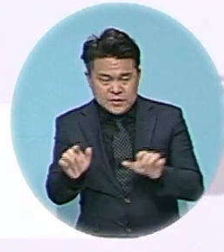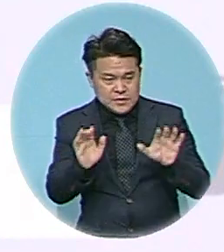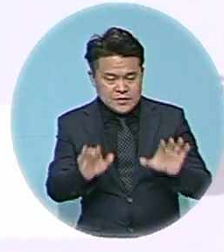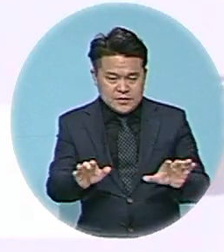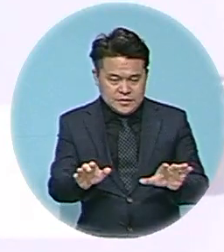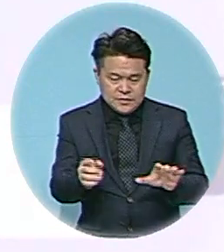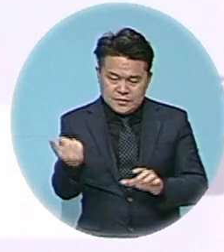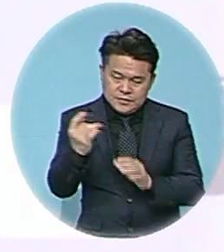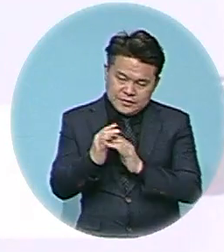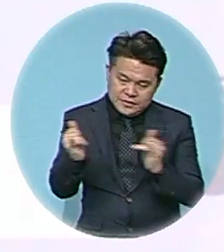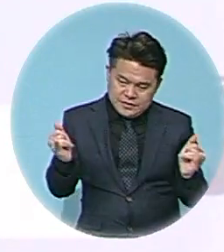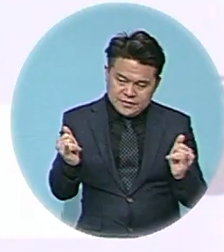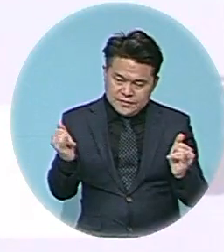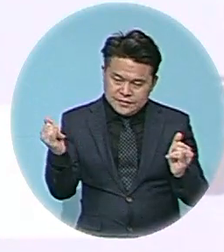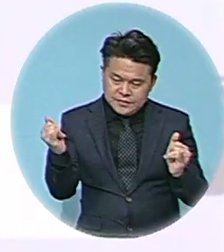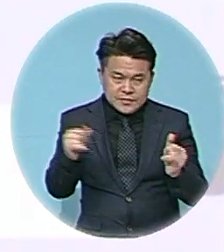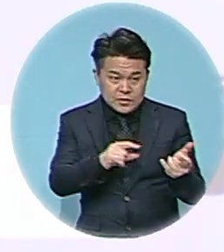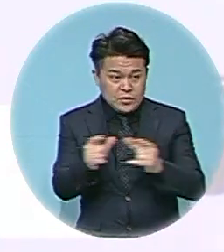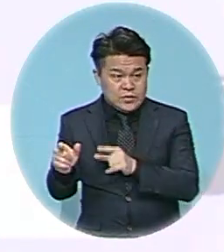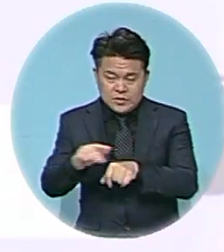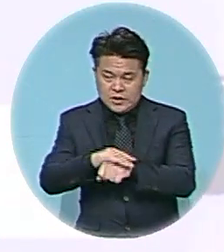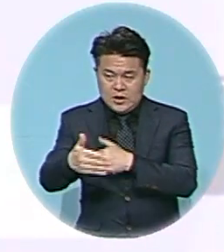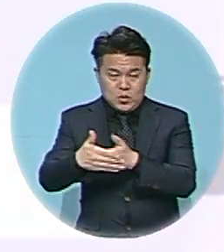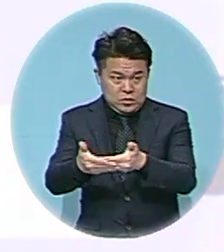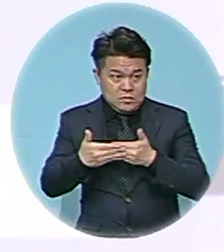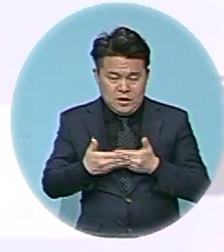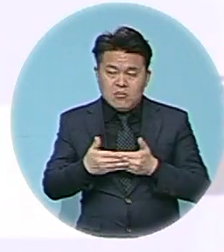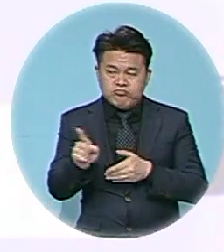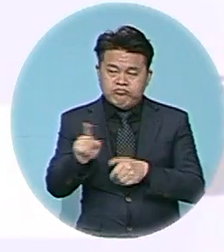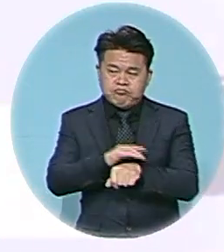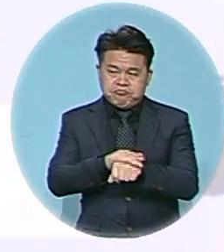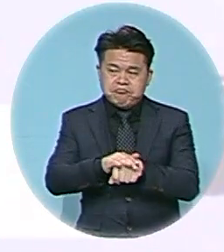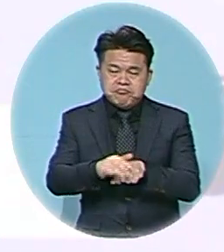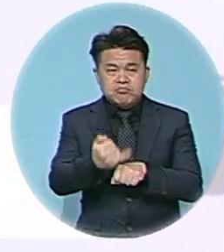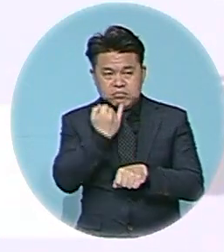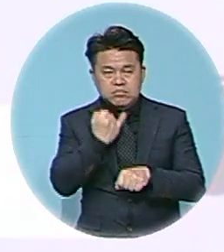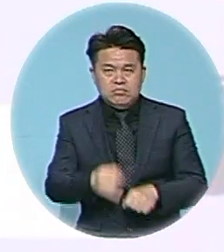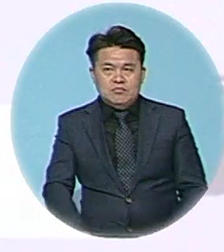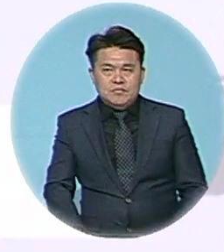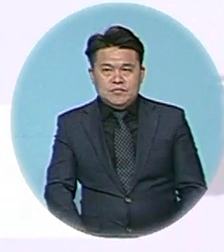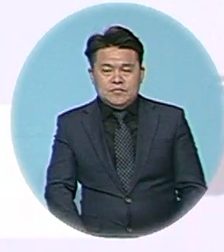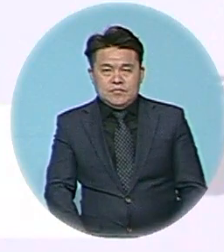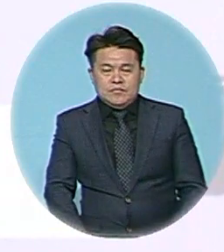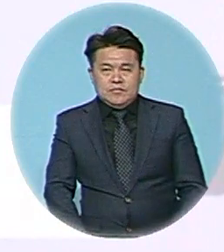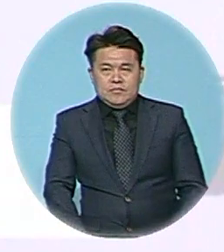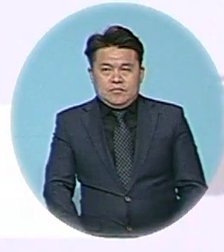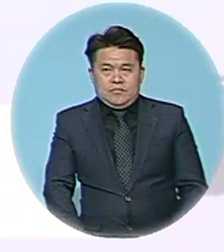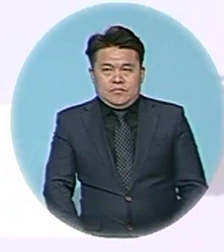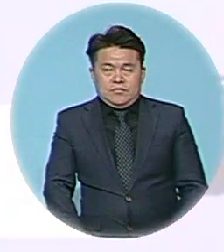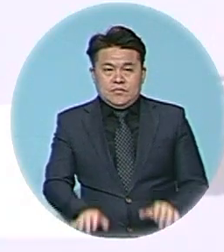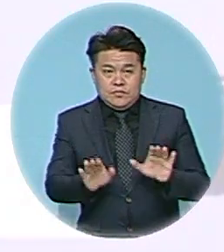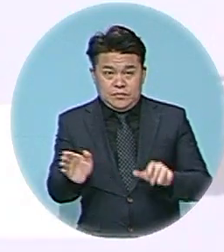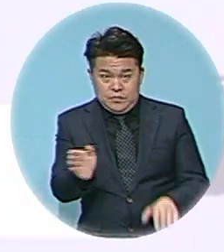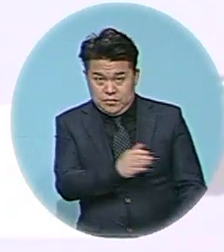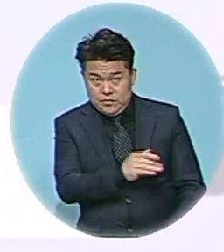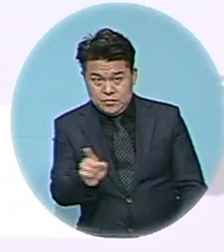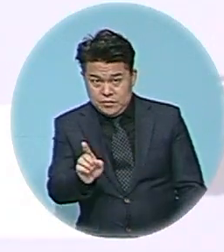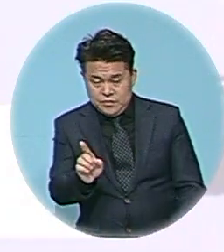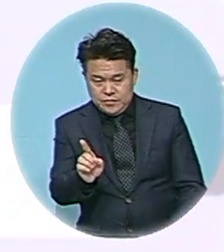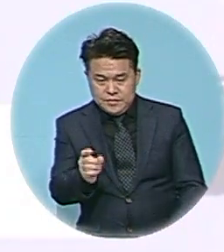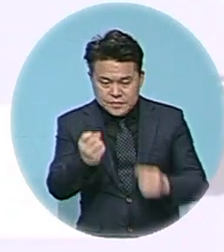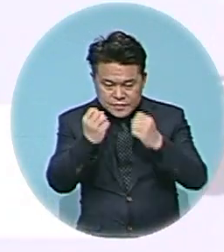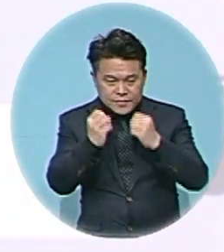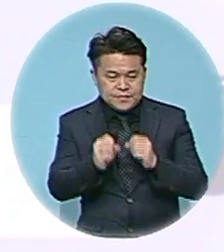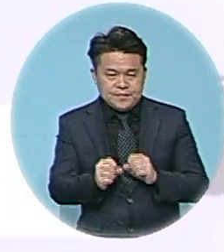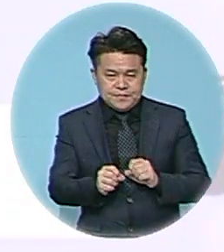국민들과 내국인들의 협조로 별다른 문제 없이 원활하게 진행되고 있습니다. 오늘부터